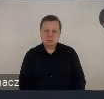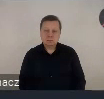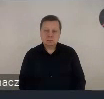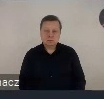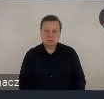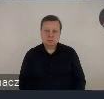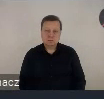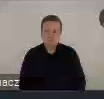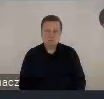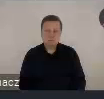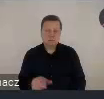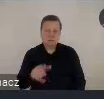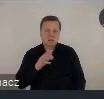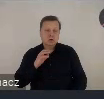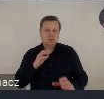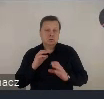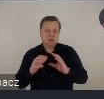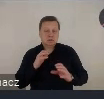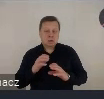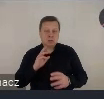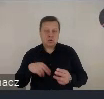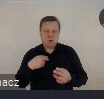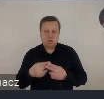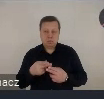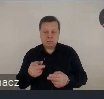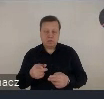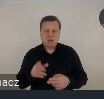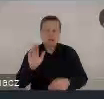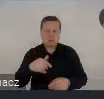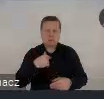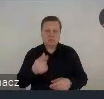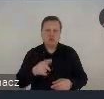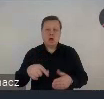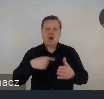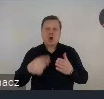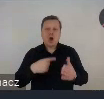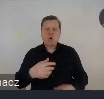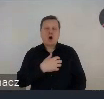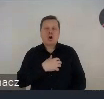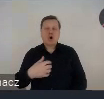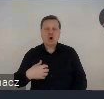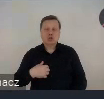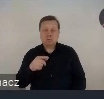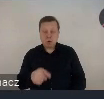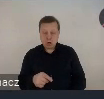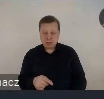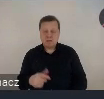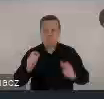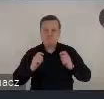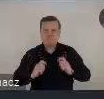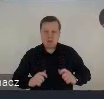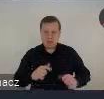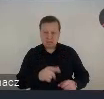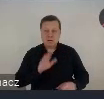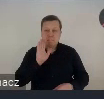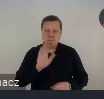będą udzielane odpowiedzi pisemne, natomiast tak szybko skomentuję. Czy koło gospodyń wiejskich, jeśli jest wpisane w Krajowym Rejestrze